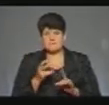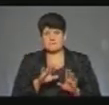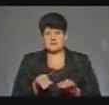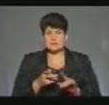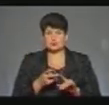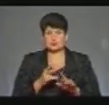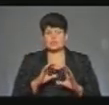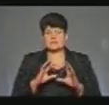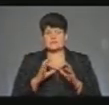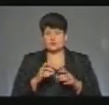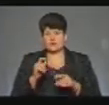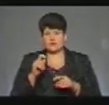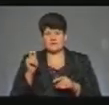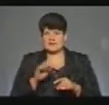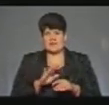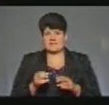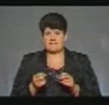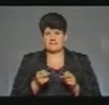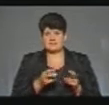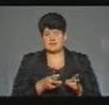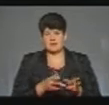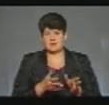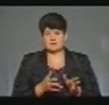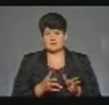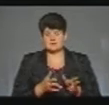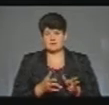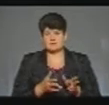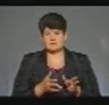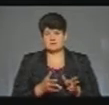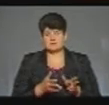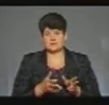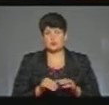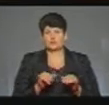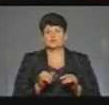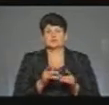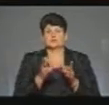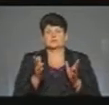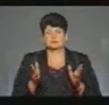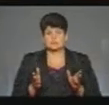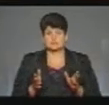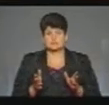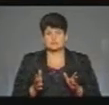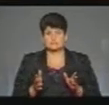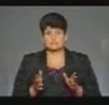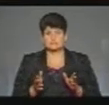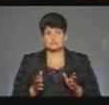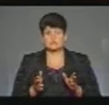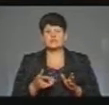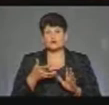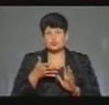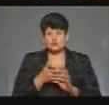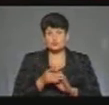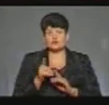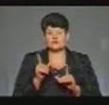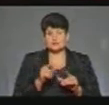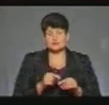світової війни не виселялися в землю обітовану настільки, скажімо так, ну, принаймні, висуттєво захоплені, не розуміли, що вони їдуть в